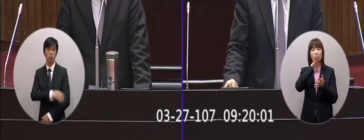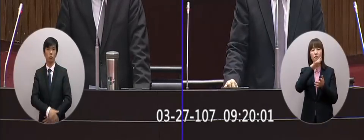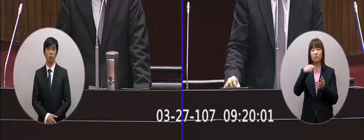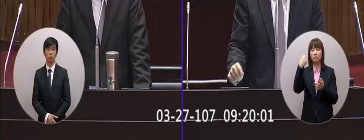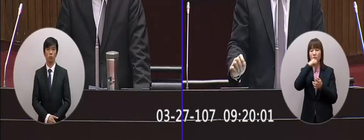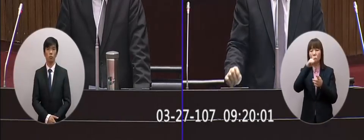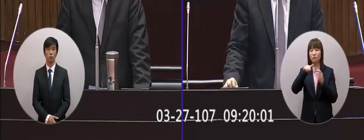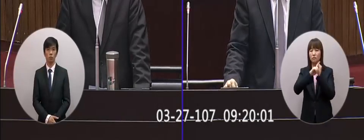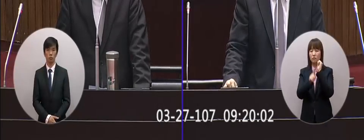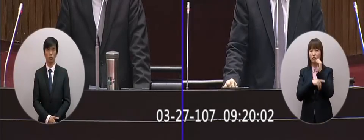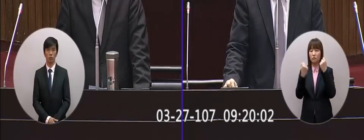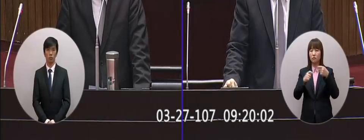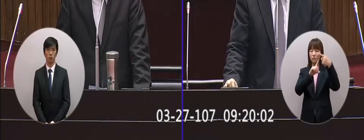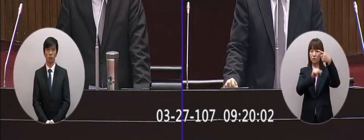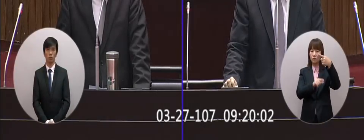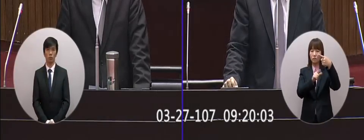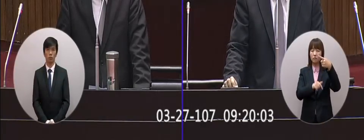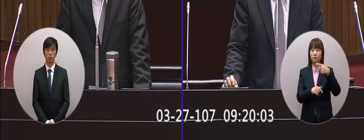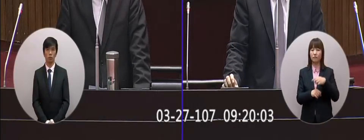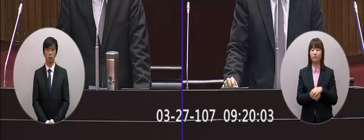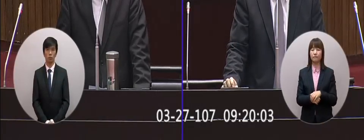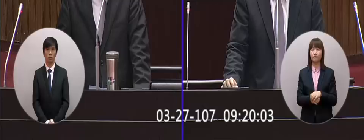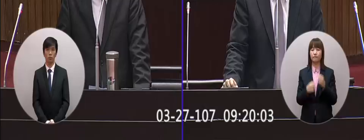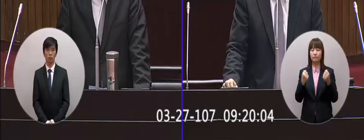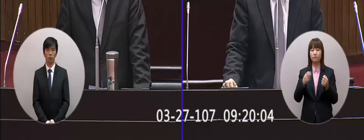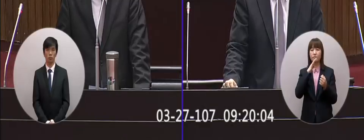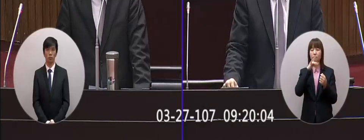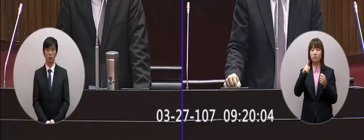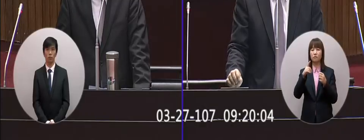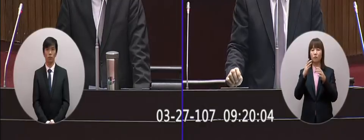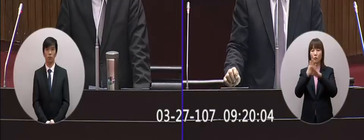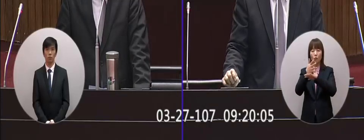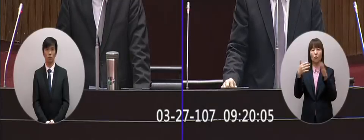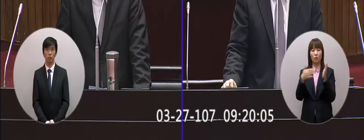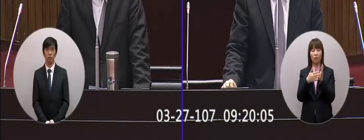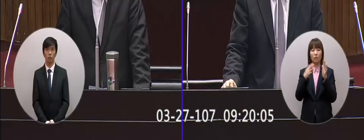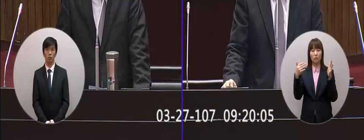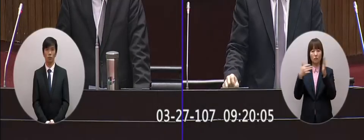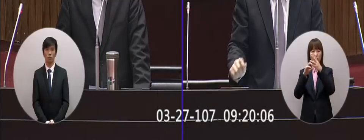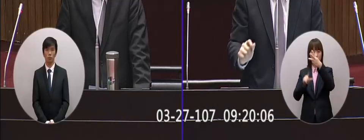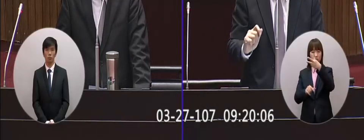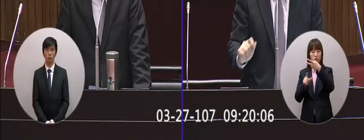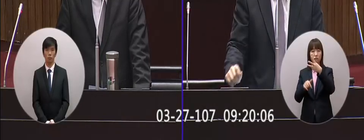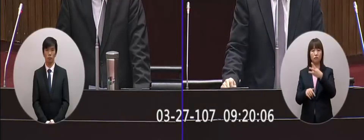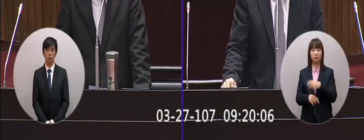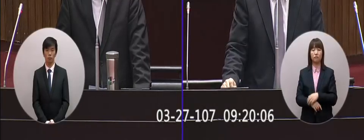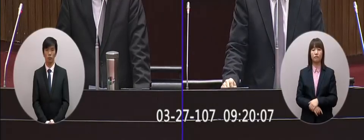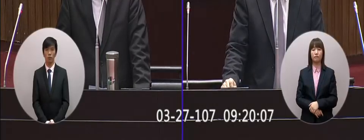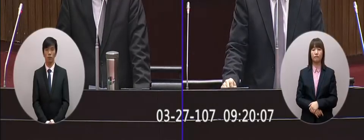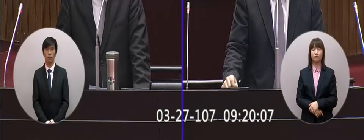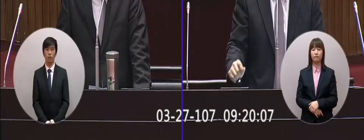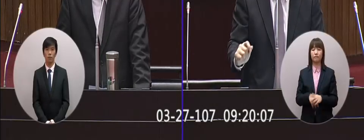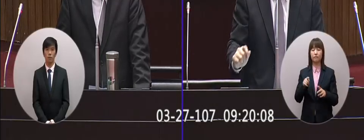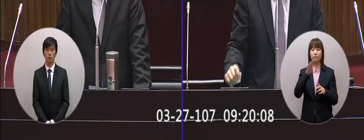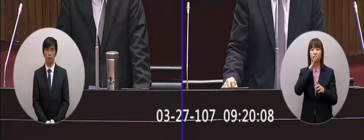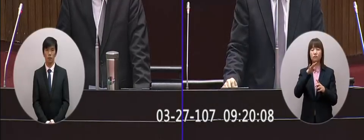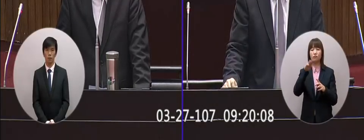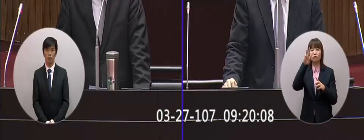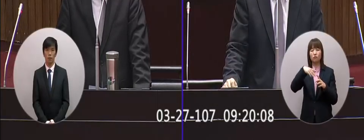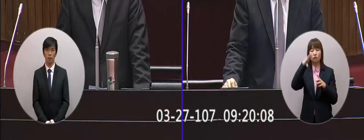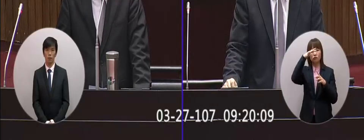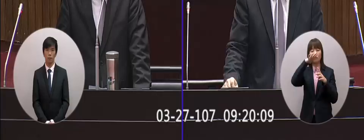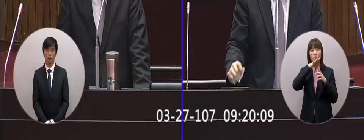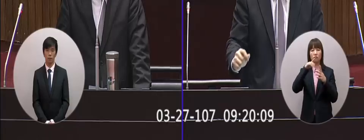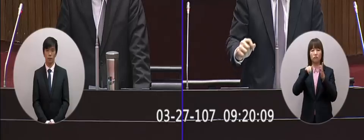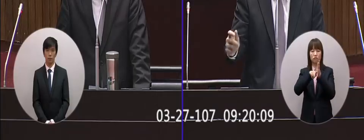台语法的从一月份的在参众两院通过，到了三月份的时候，这个川普总统直